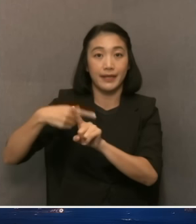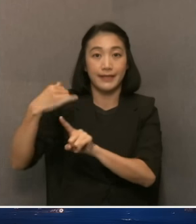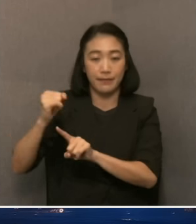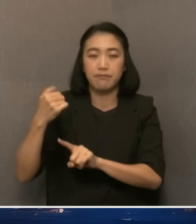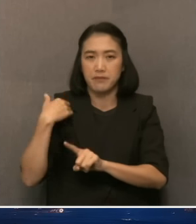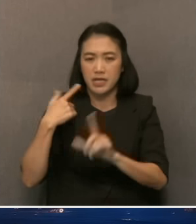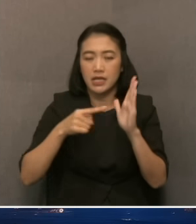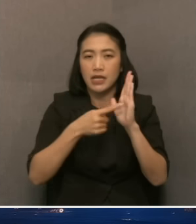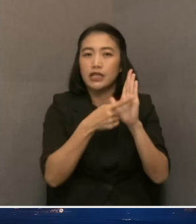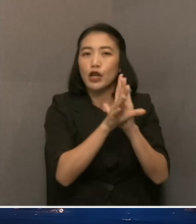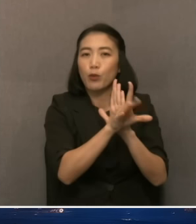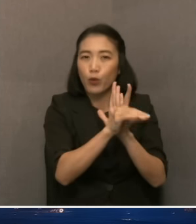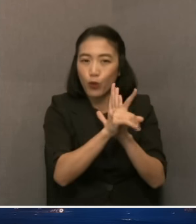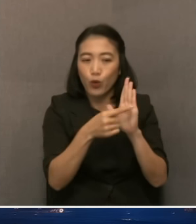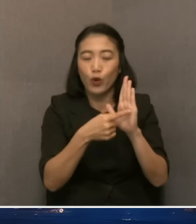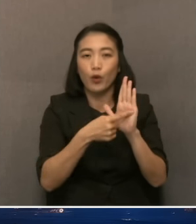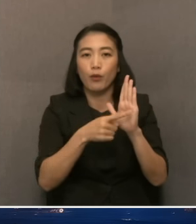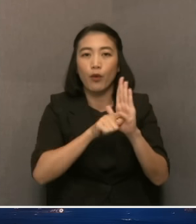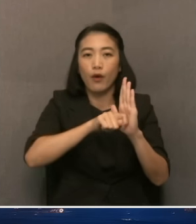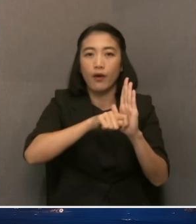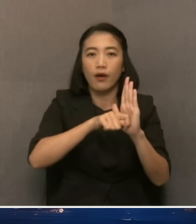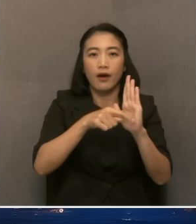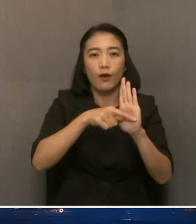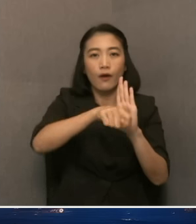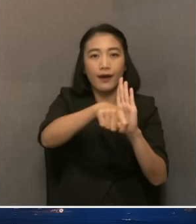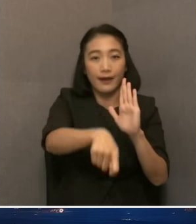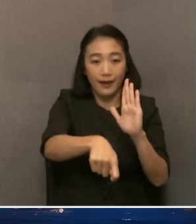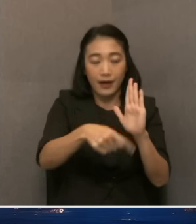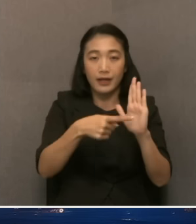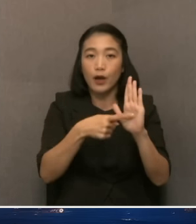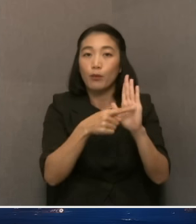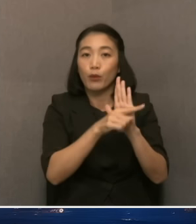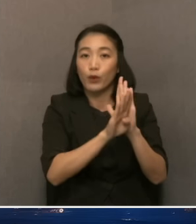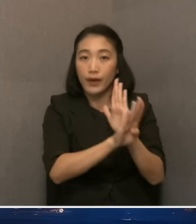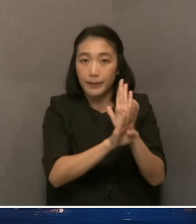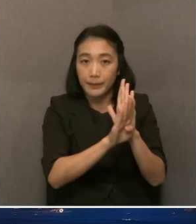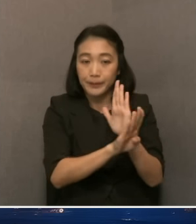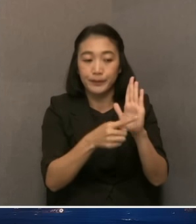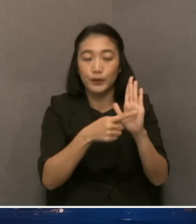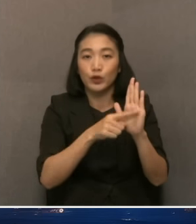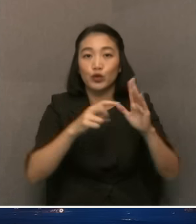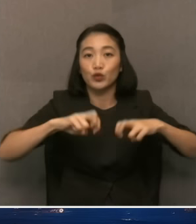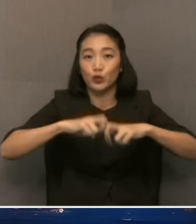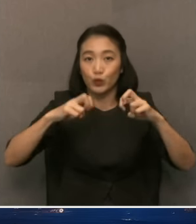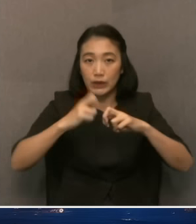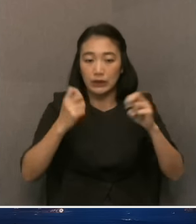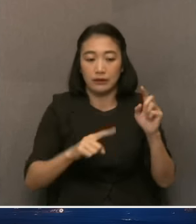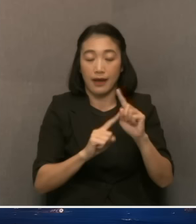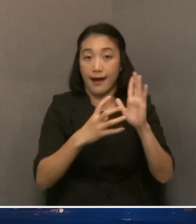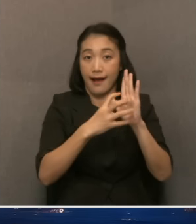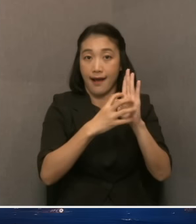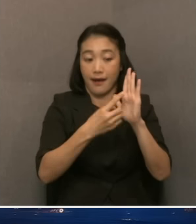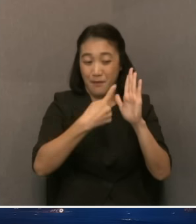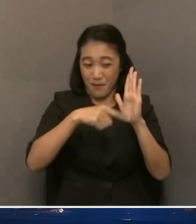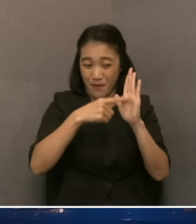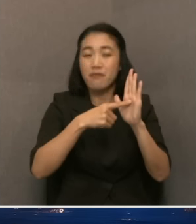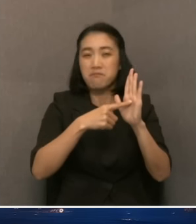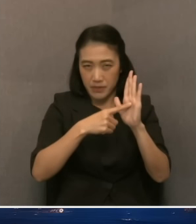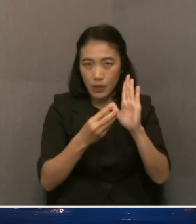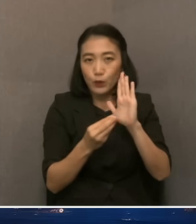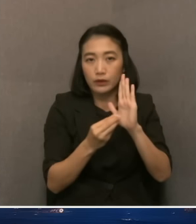ชัยภูมินครราชสีมาบุรีรัมย์และสุรินทร์ส่วนภาคกลางกระทบทั้งภาครวมกรุงเทพมหานครและ